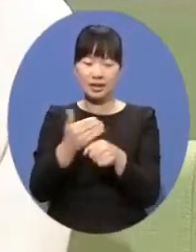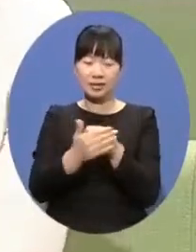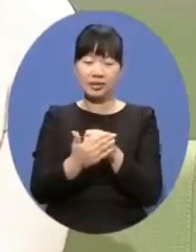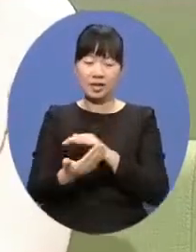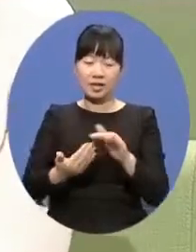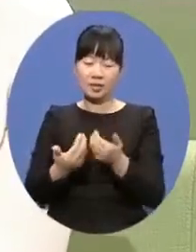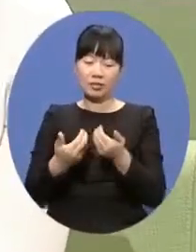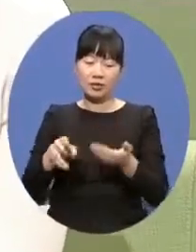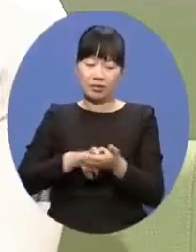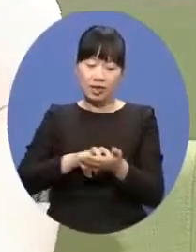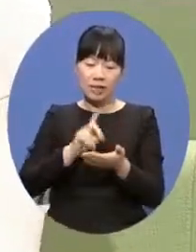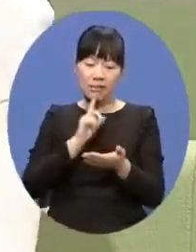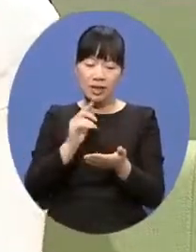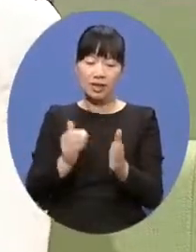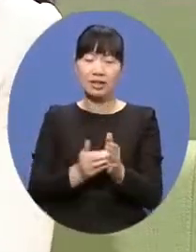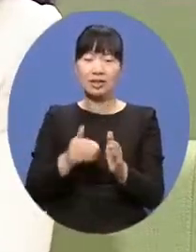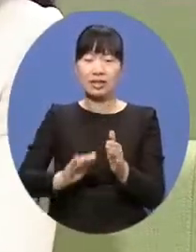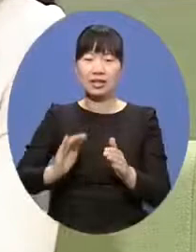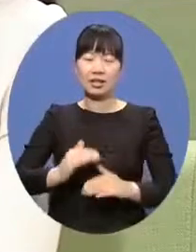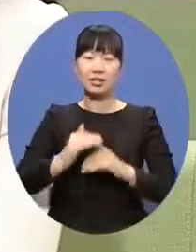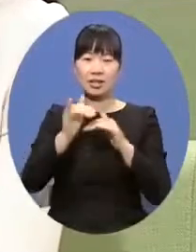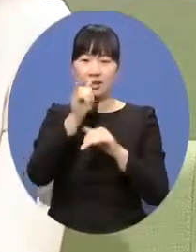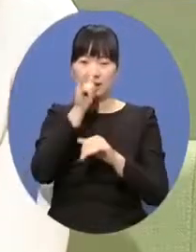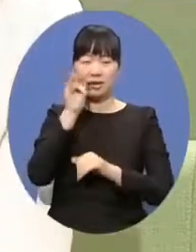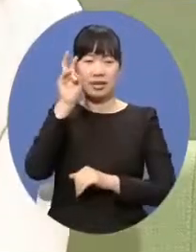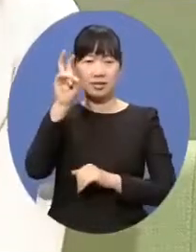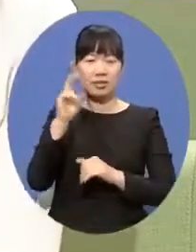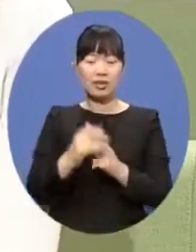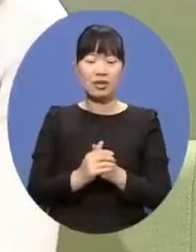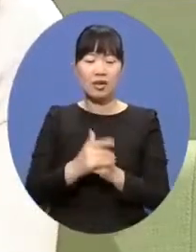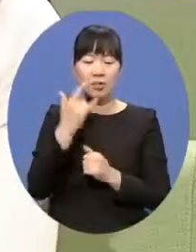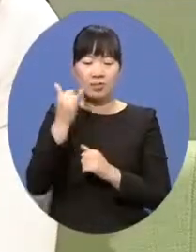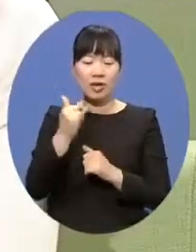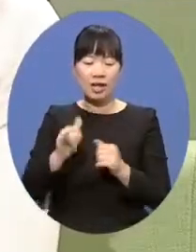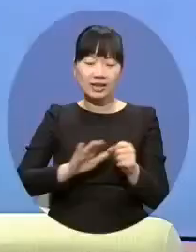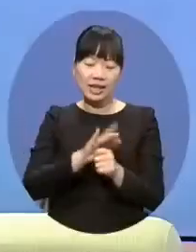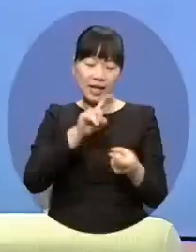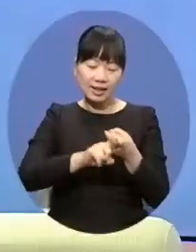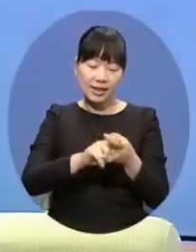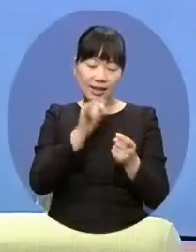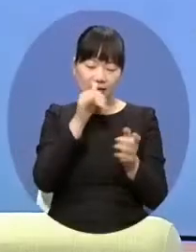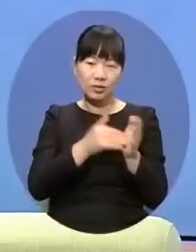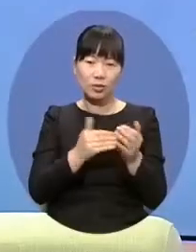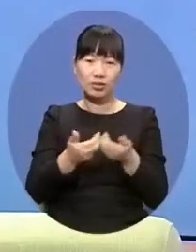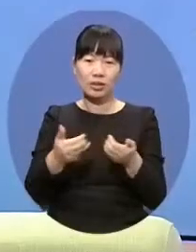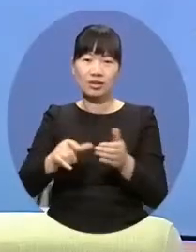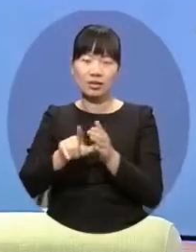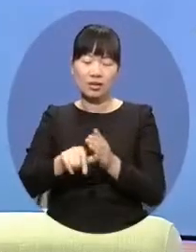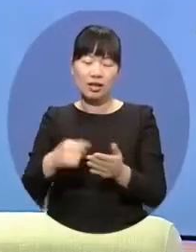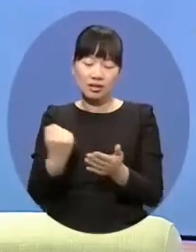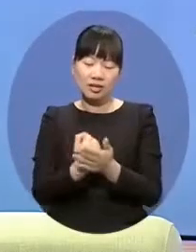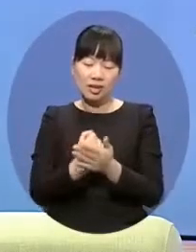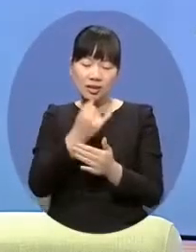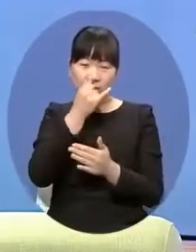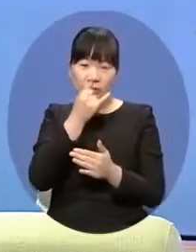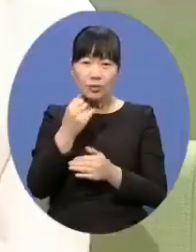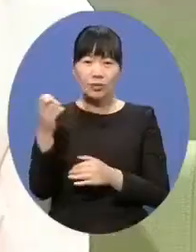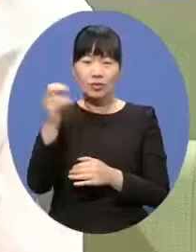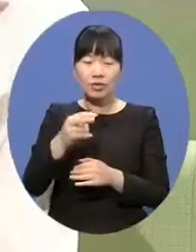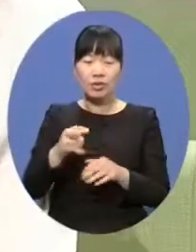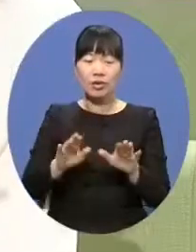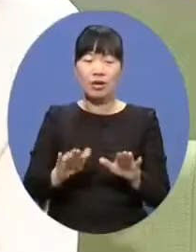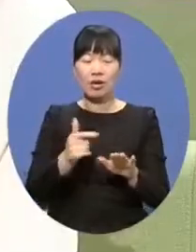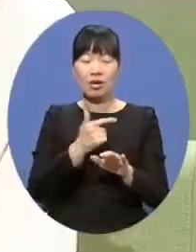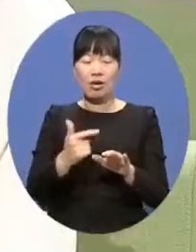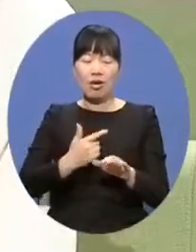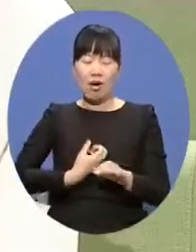분리불안 말씀하셨는데 그 과정이 있어요. 부모와 애착을 하고요. 떨어질 때 서운하고 섭섭하고 좀 넘어올